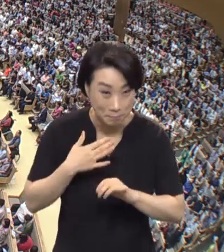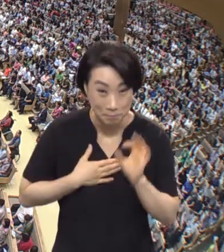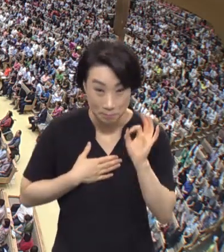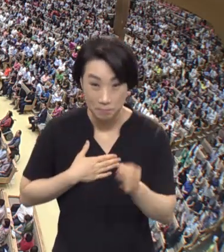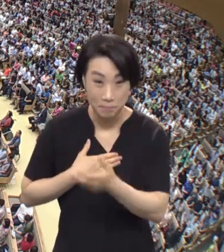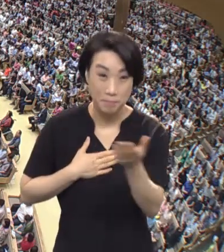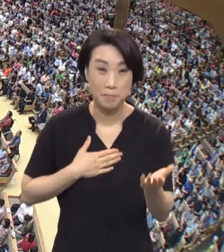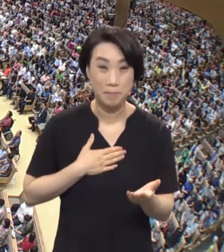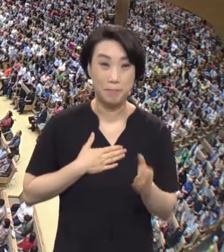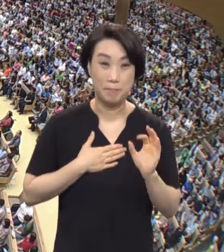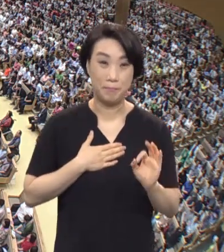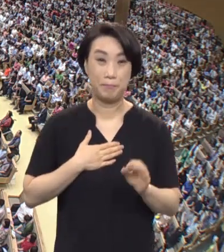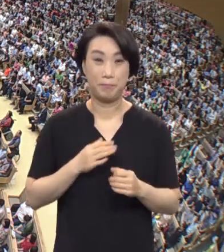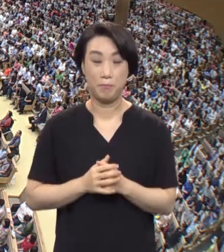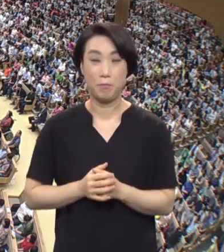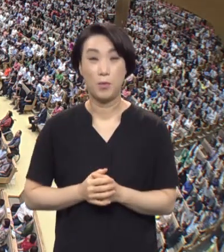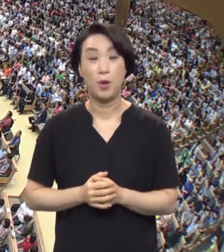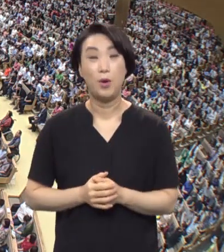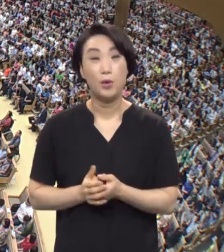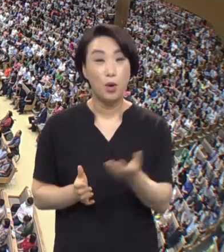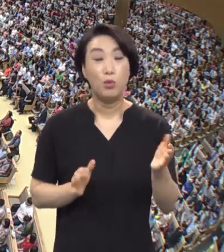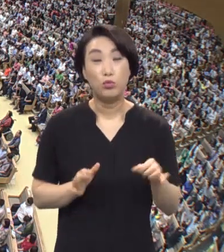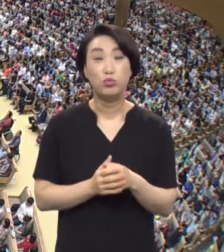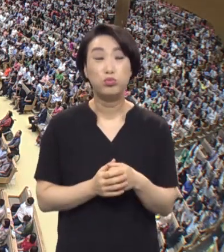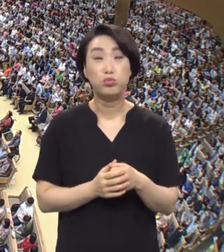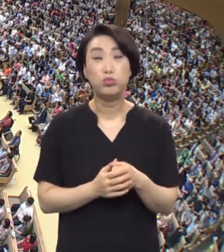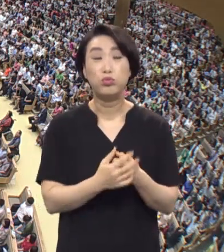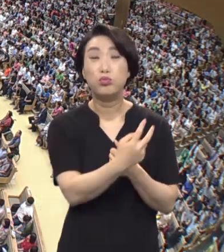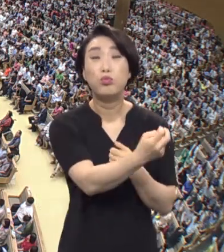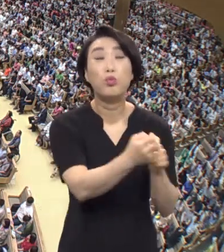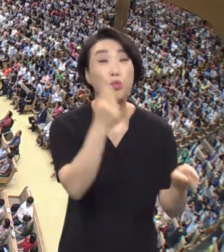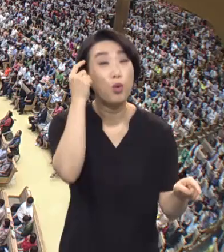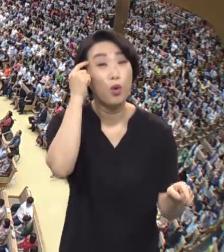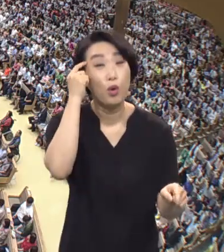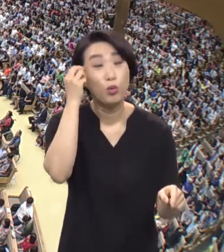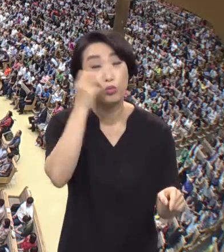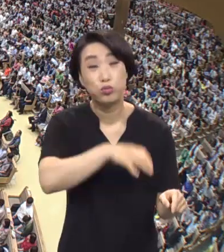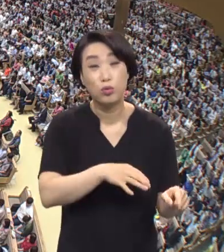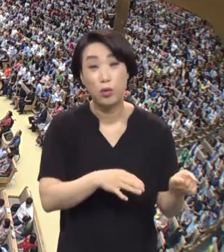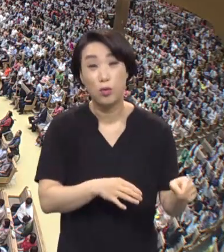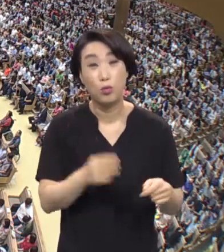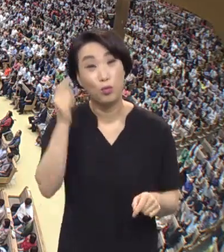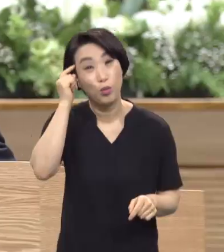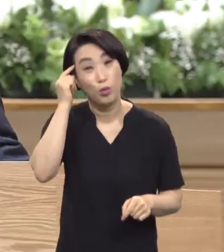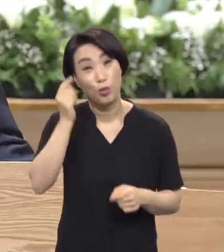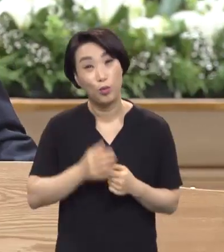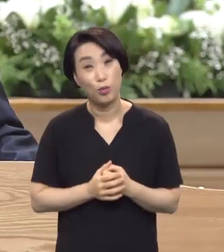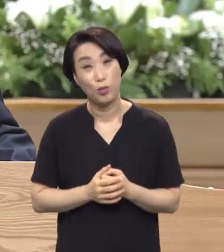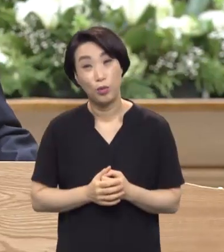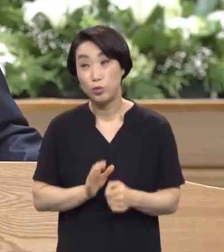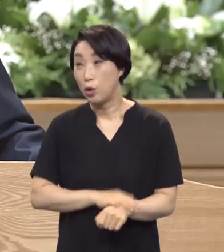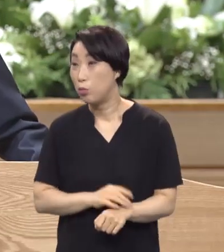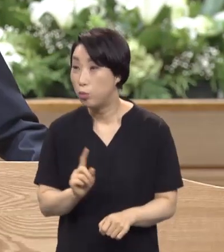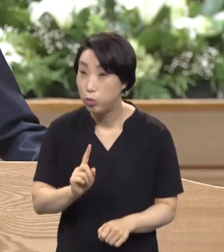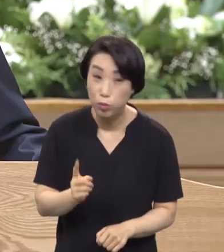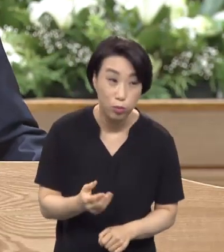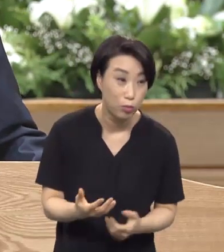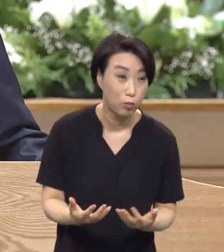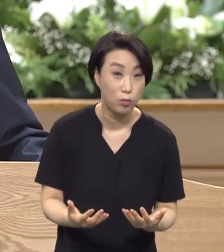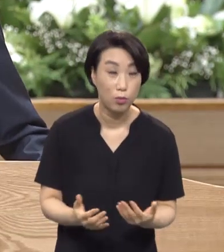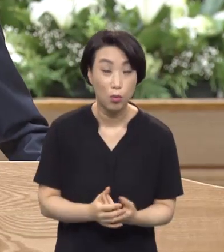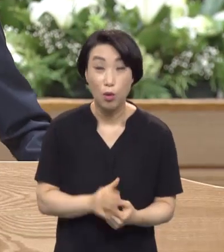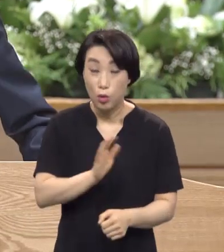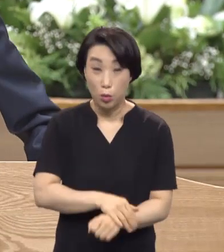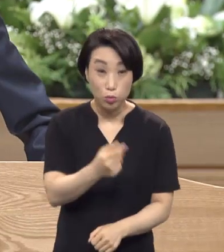않는다. 이게 왜 괜히 미워해? 응? 왜 괜히 미워하냐고. 뭐 잘못한 일 있어?